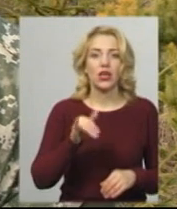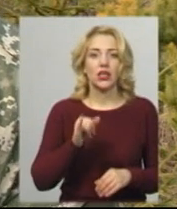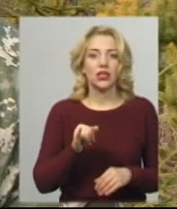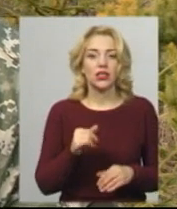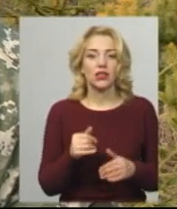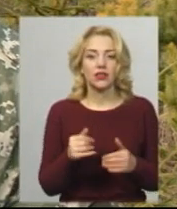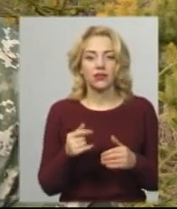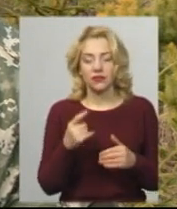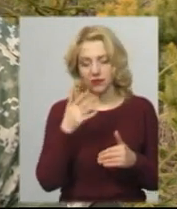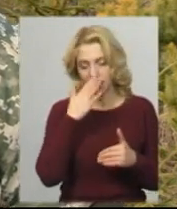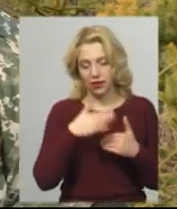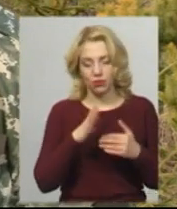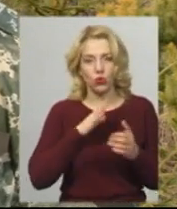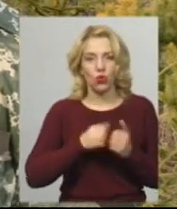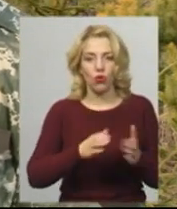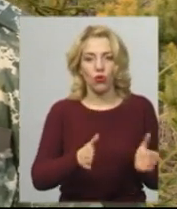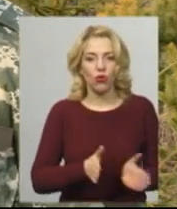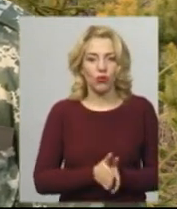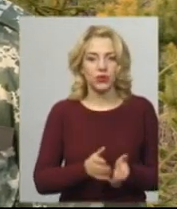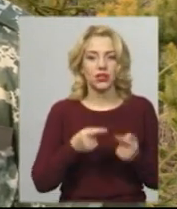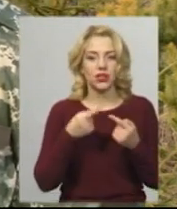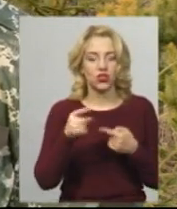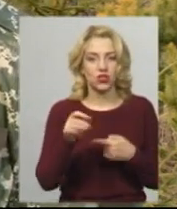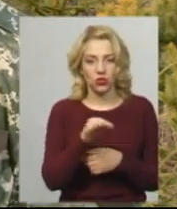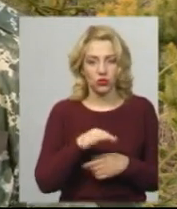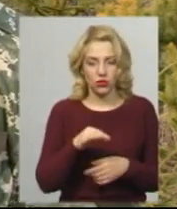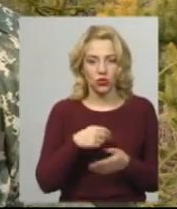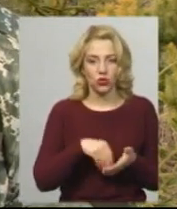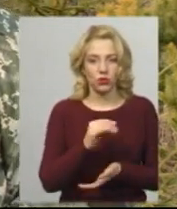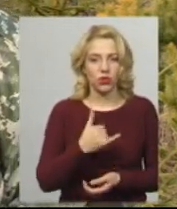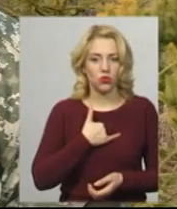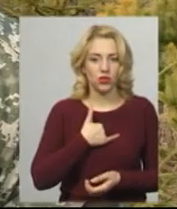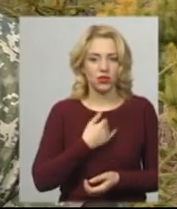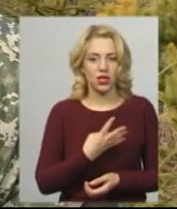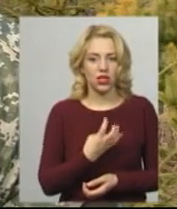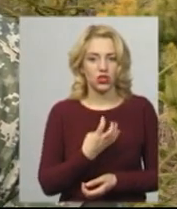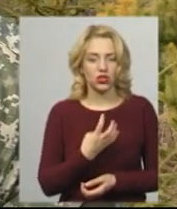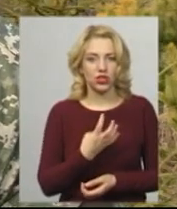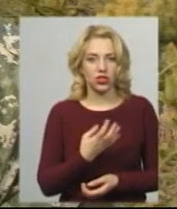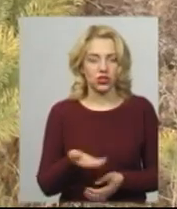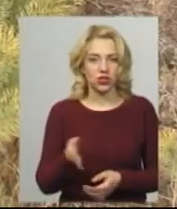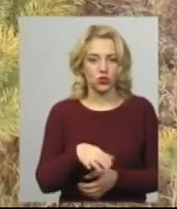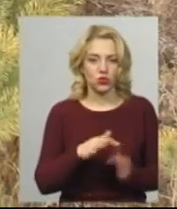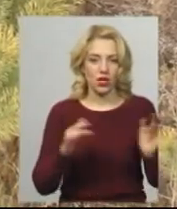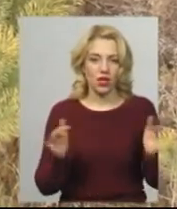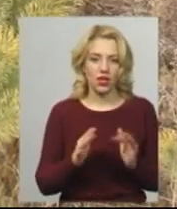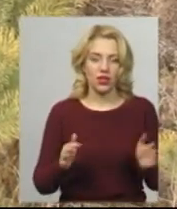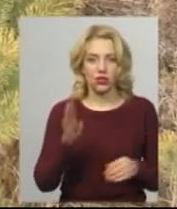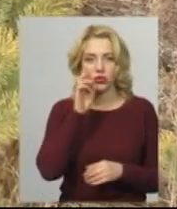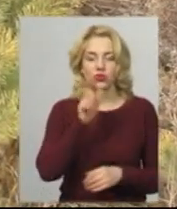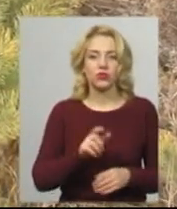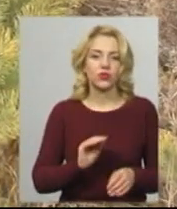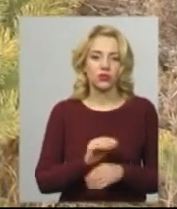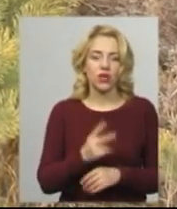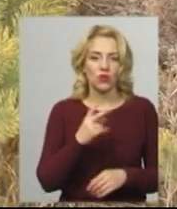на днях в нас були оптові покупці навіть з іншої області, вони купили в нас 400 там понад 400 штук ялинок. Чоловік додає,